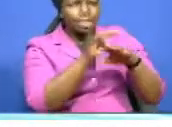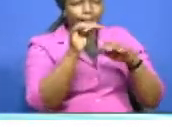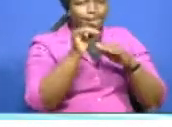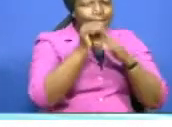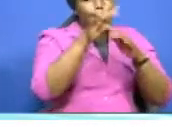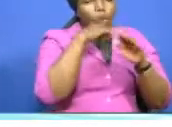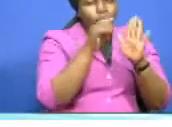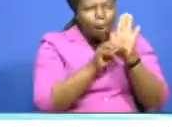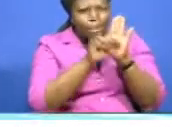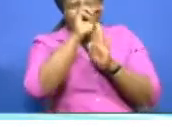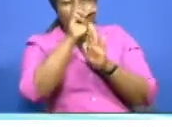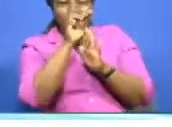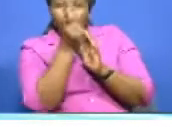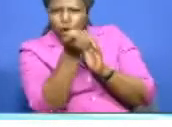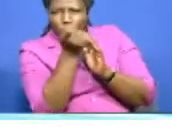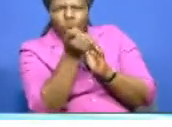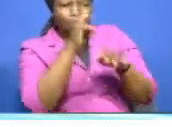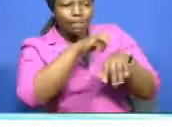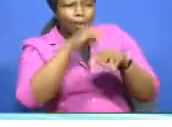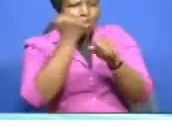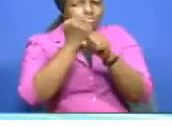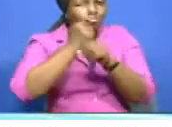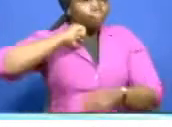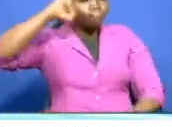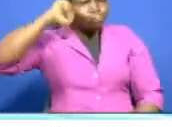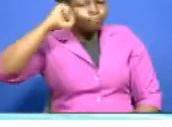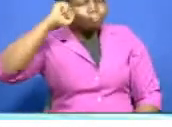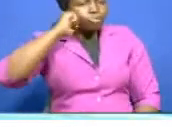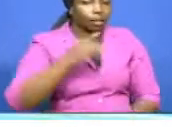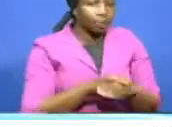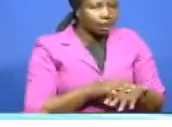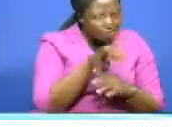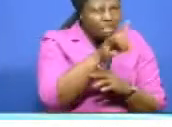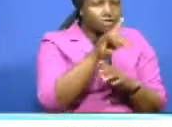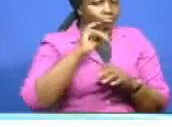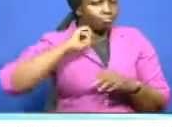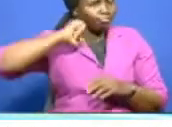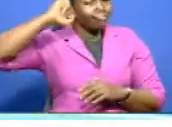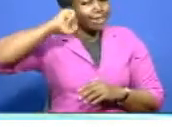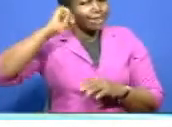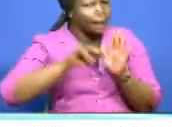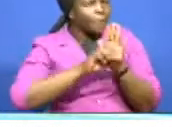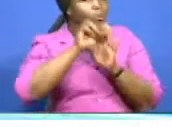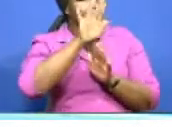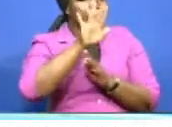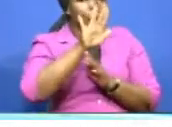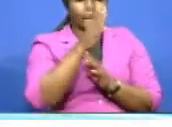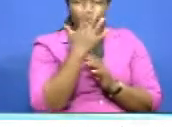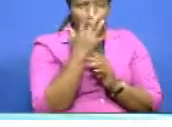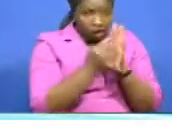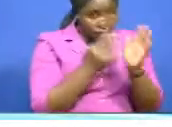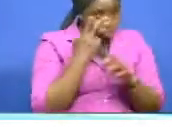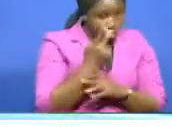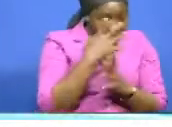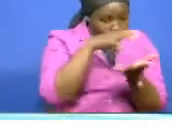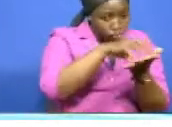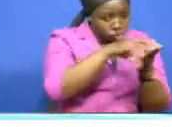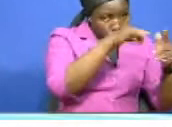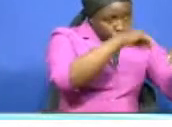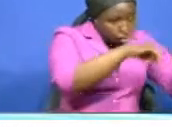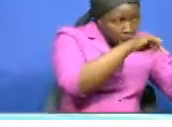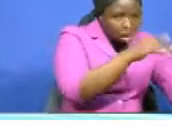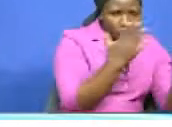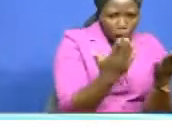hata wanapopiga siasa wanapiga siasa zenyewe kwa njia ya ukomavu. Unapoangalia hali ilivyo sasa hivi na ulinganishe na